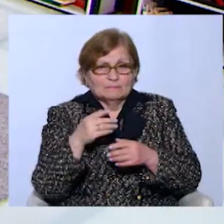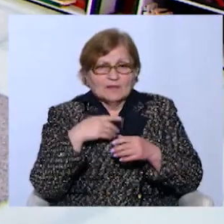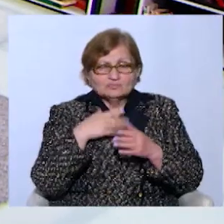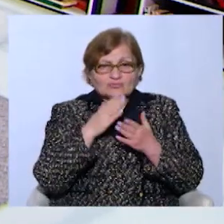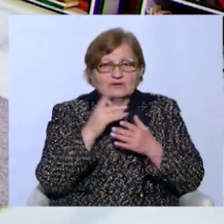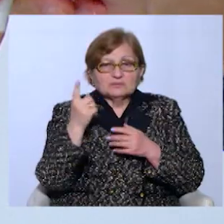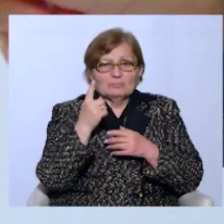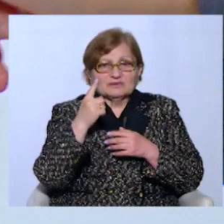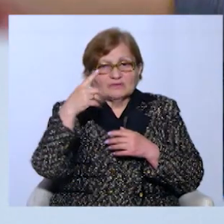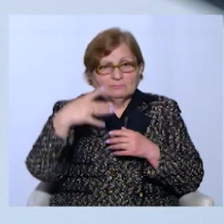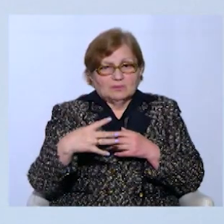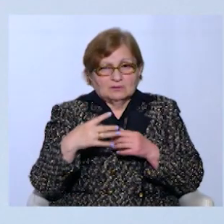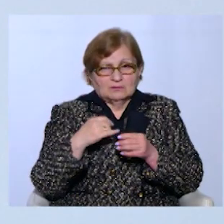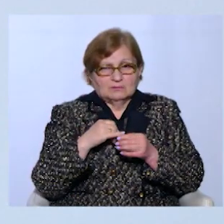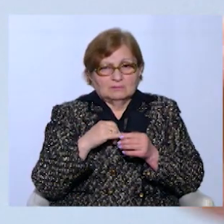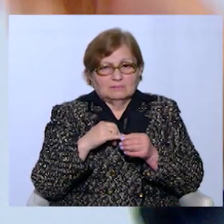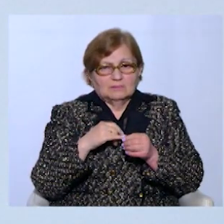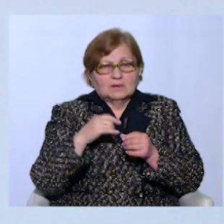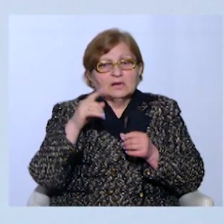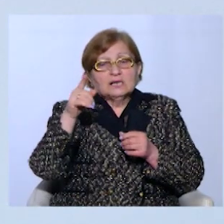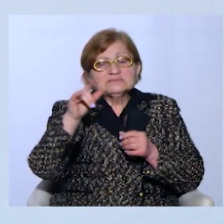სადაც X-ის და Y-ის